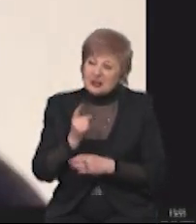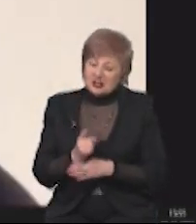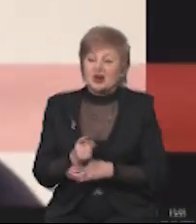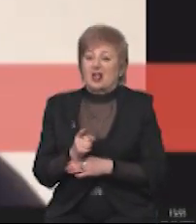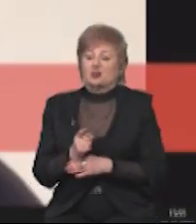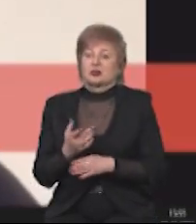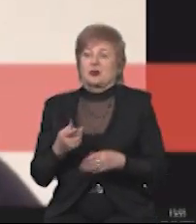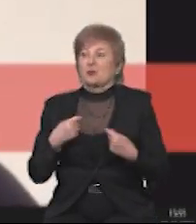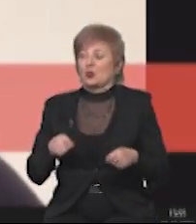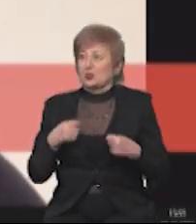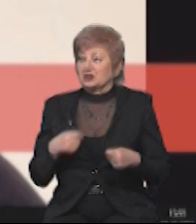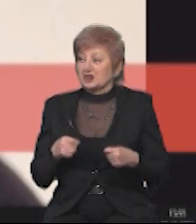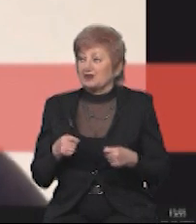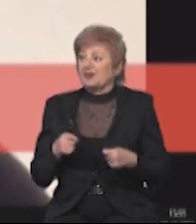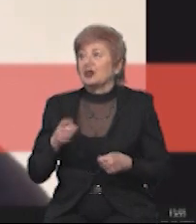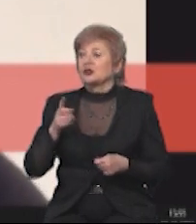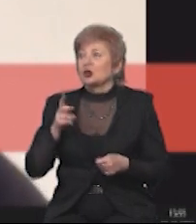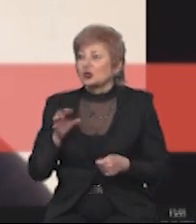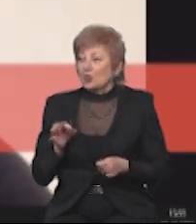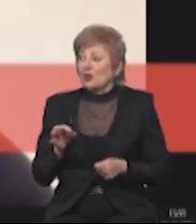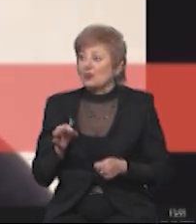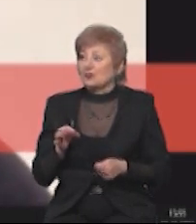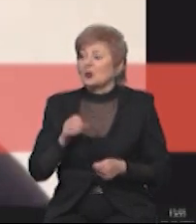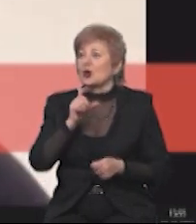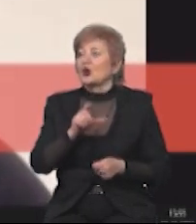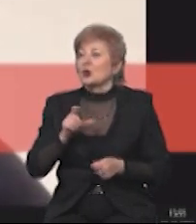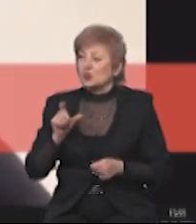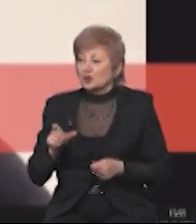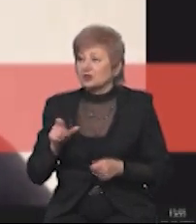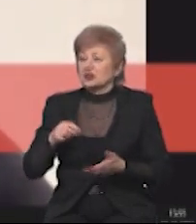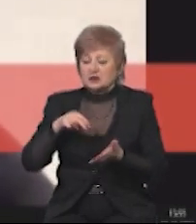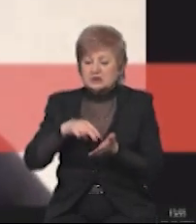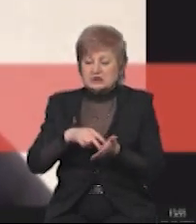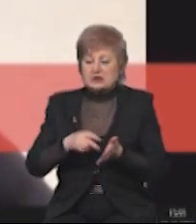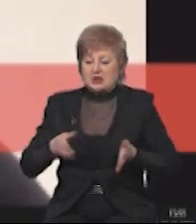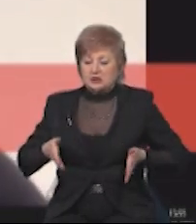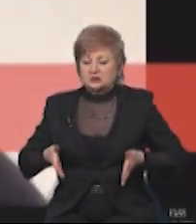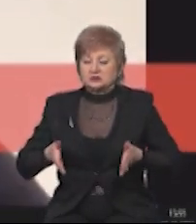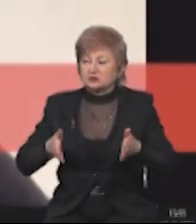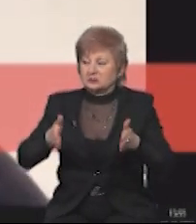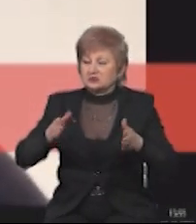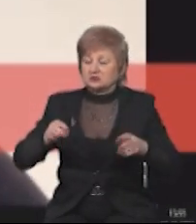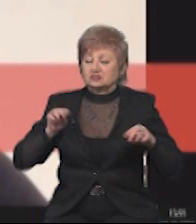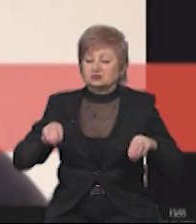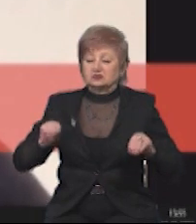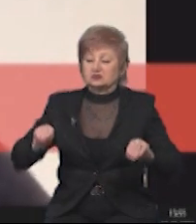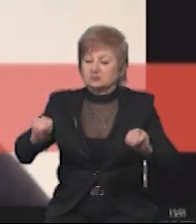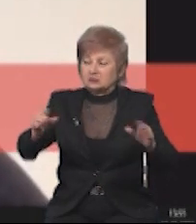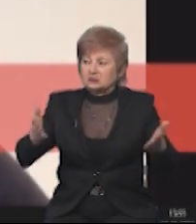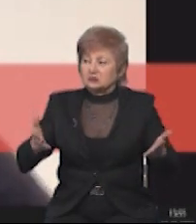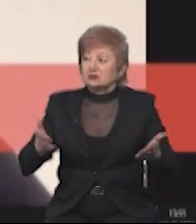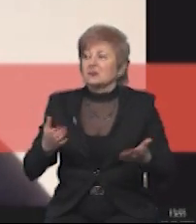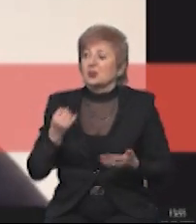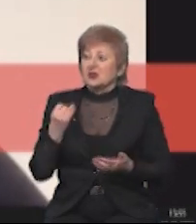скопление. Если это размеренно, люди стоят на каких-то определенных расстояниях друг от